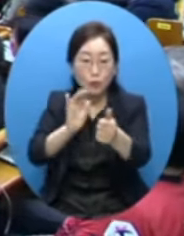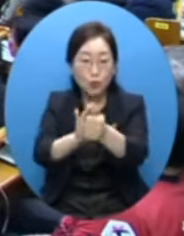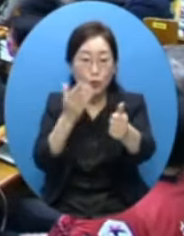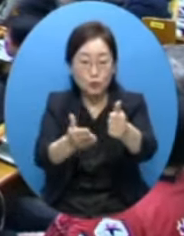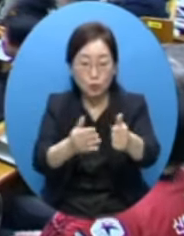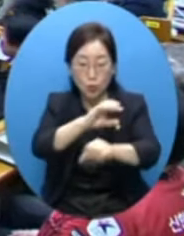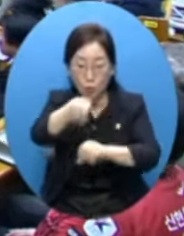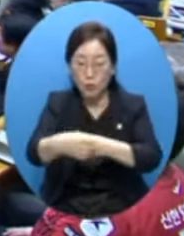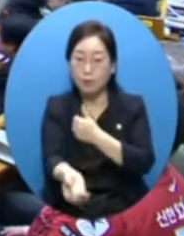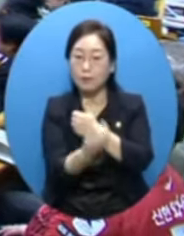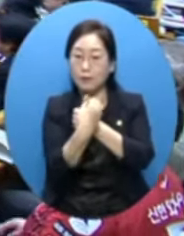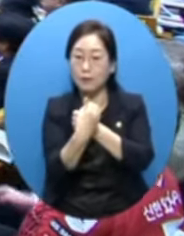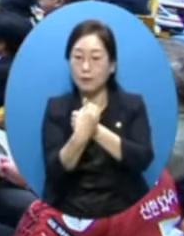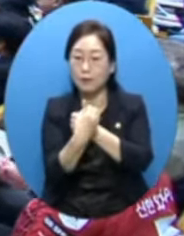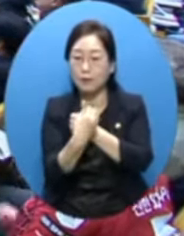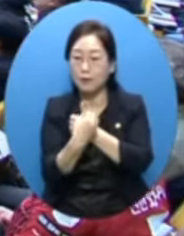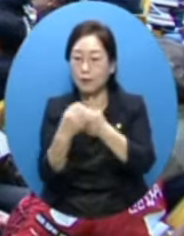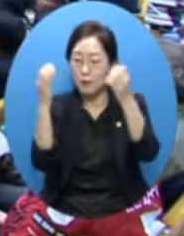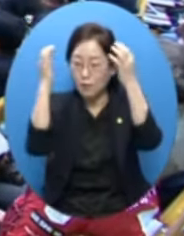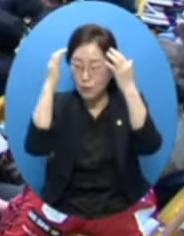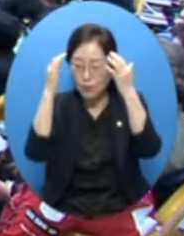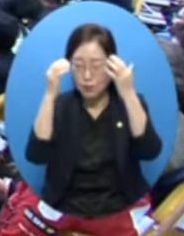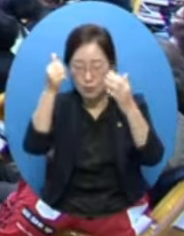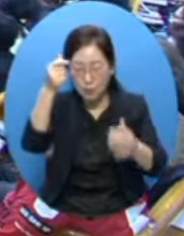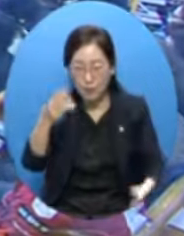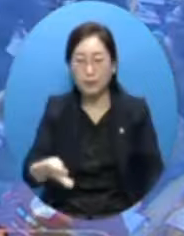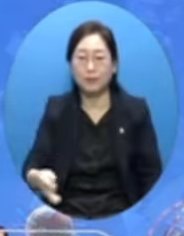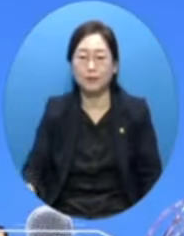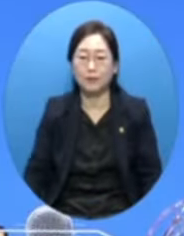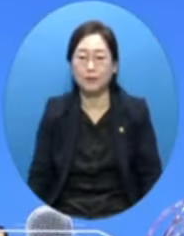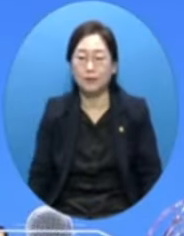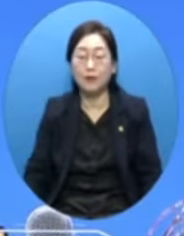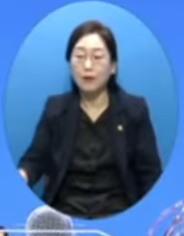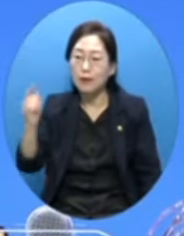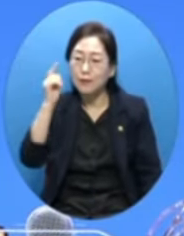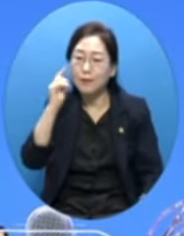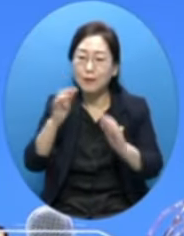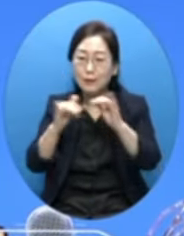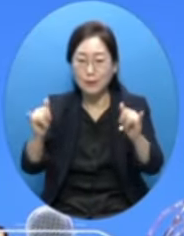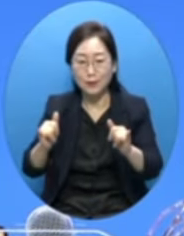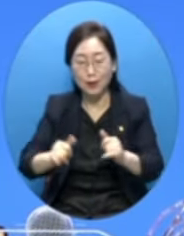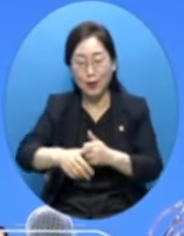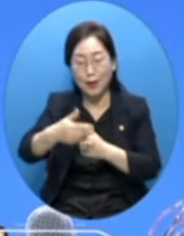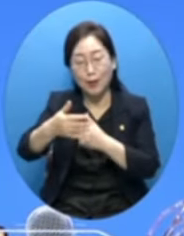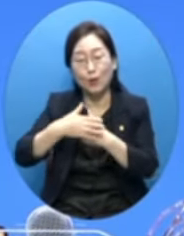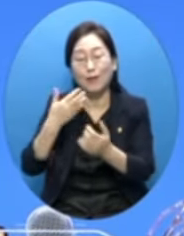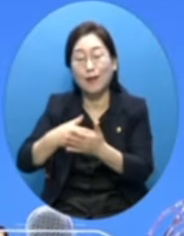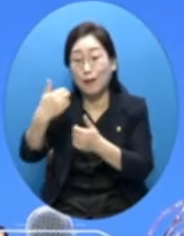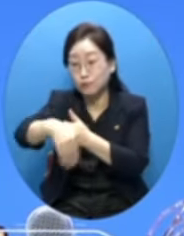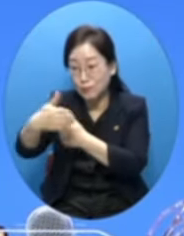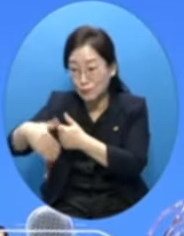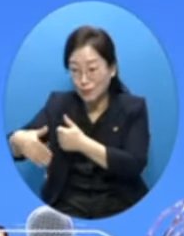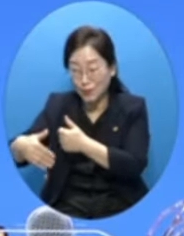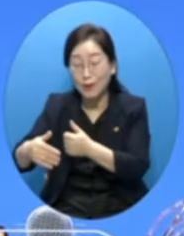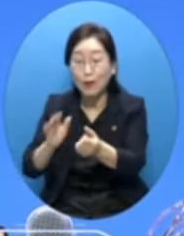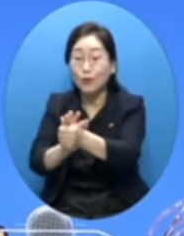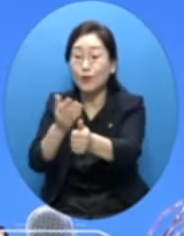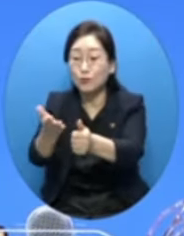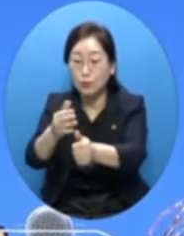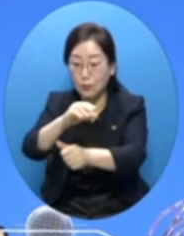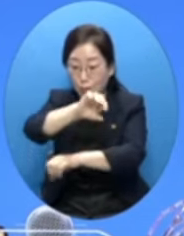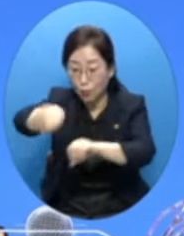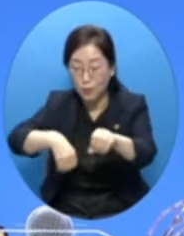배신을 해서 너무나 고통이 많았습니다. 왜 사람들이 아쉬워서 나한테 도와달라고 할 때는 언제고 돌아서던 저렇게 나를